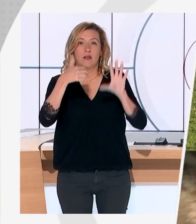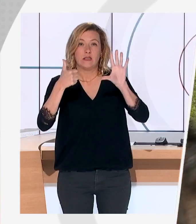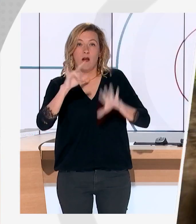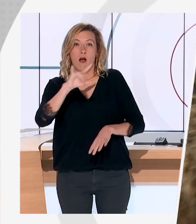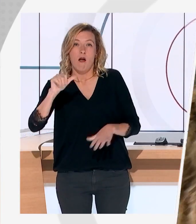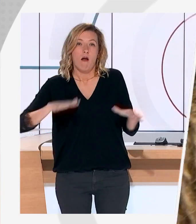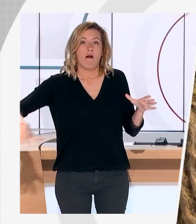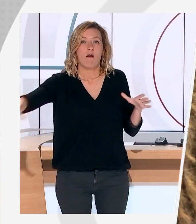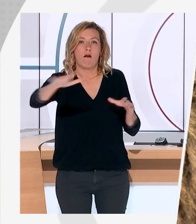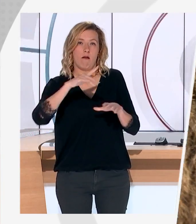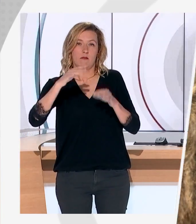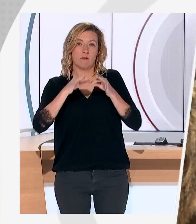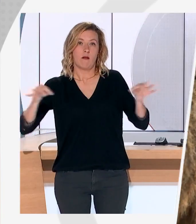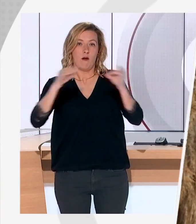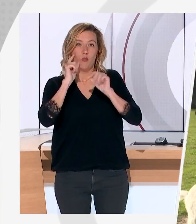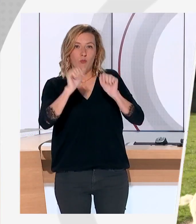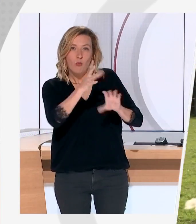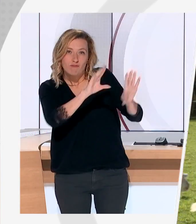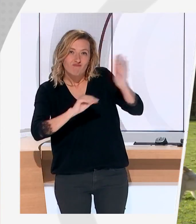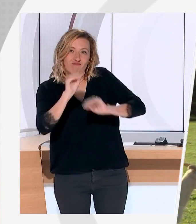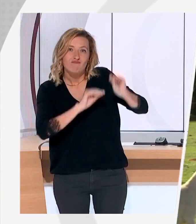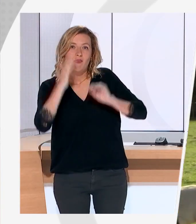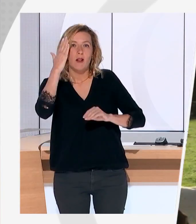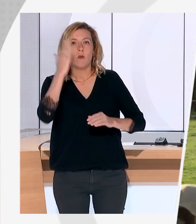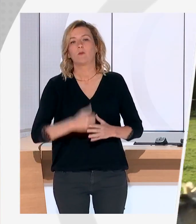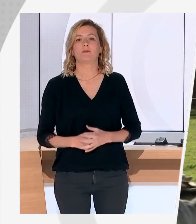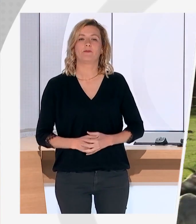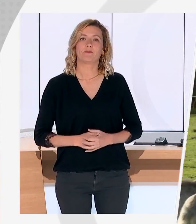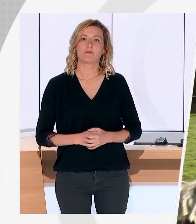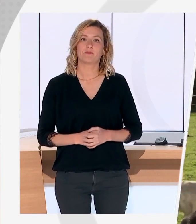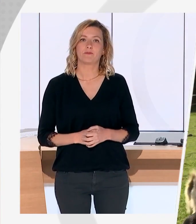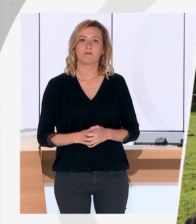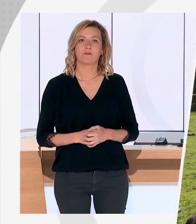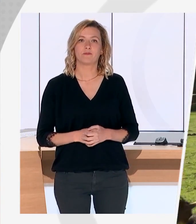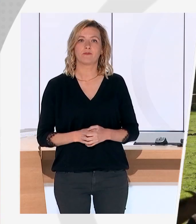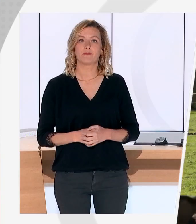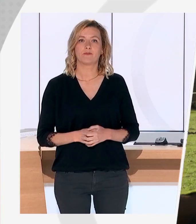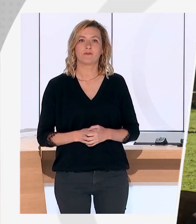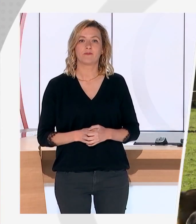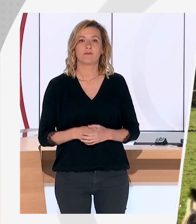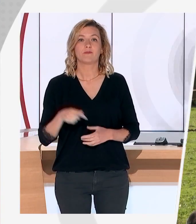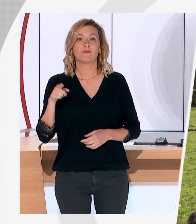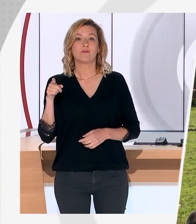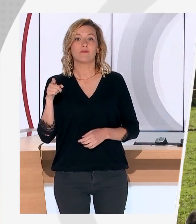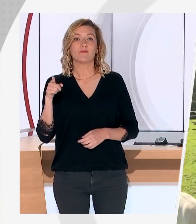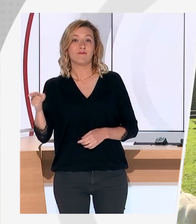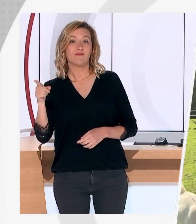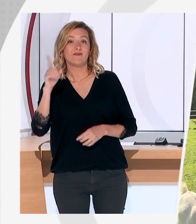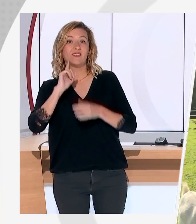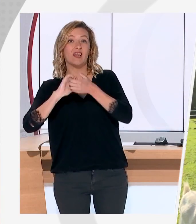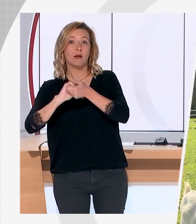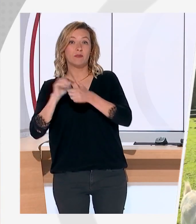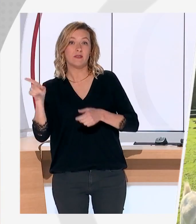terrain et des soins prodigués par Alicia et son amie Wendy. Et au refuge, le travail ne manque jamais. Les nourrir,